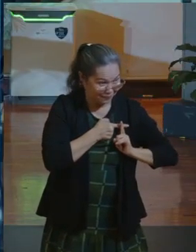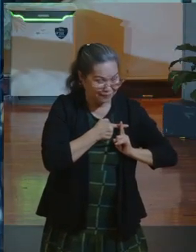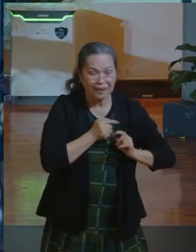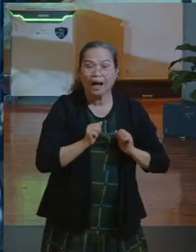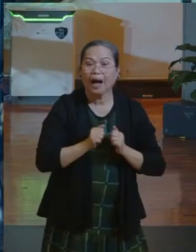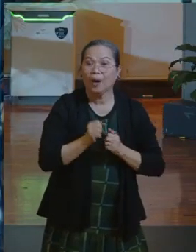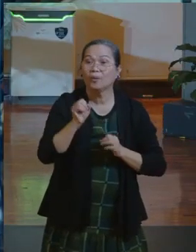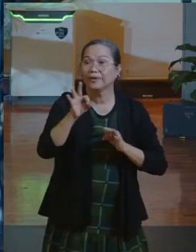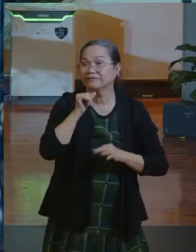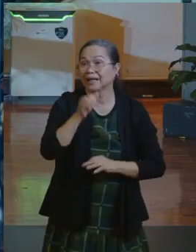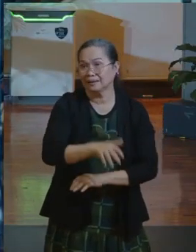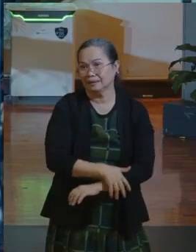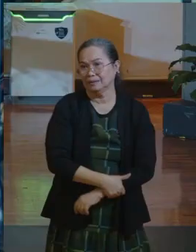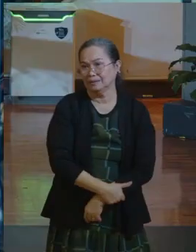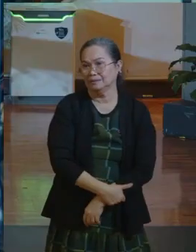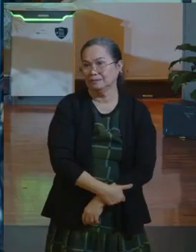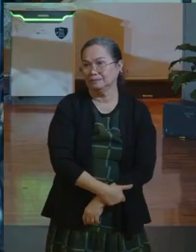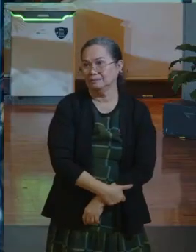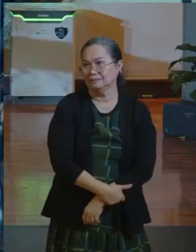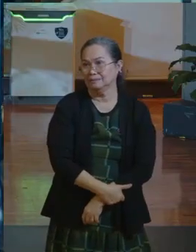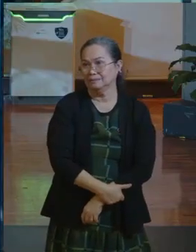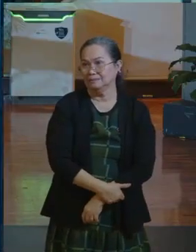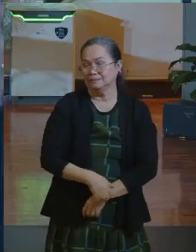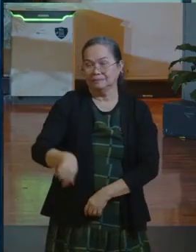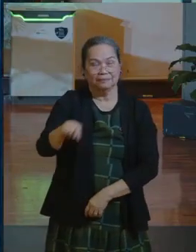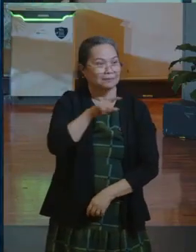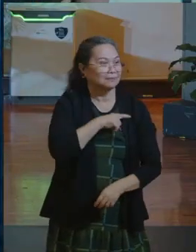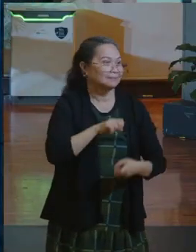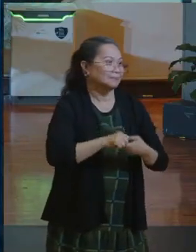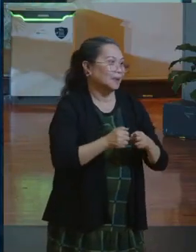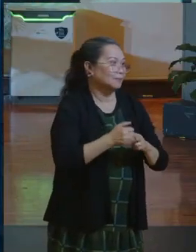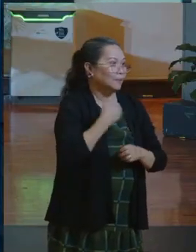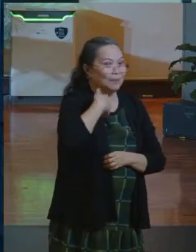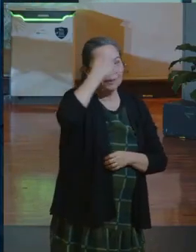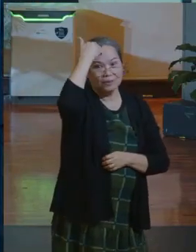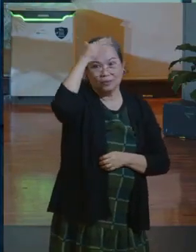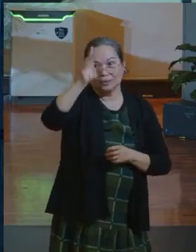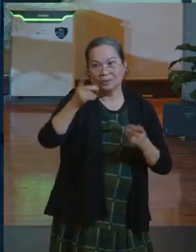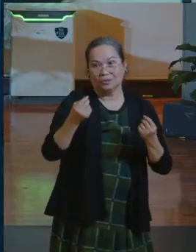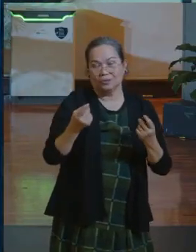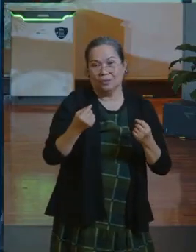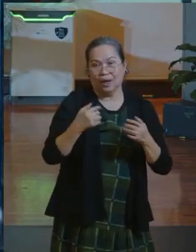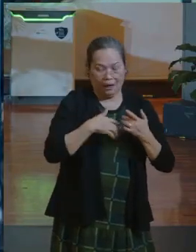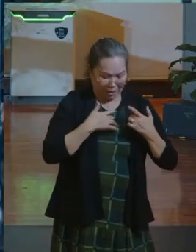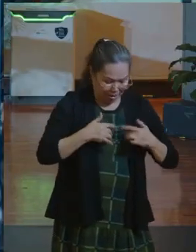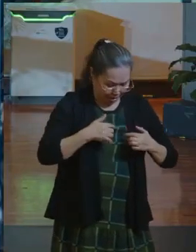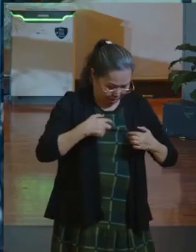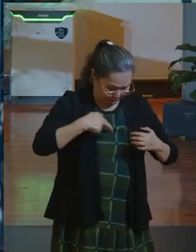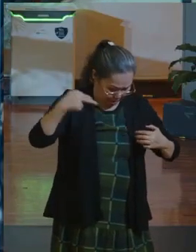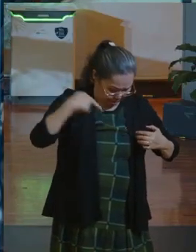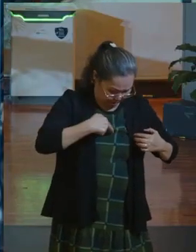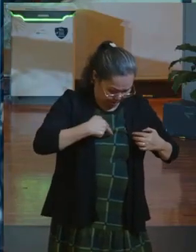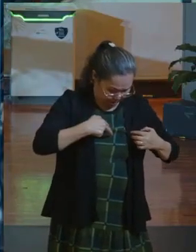Para kung hindi, problema natin, di natin alam, di natin nakikita ang puso di.